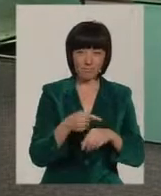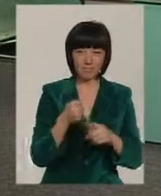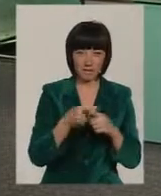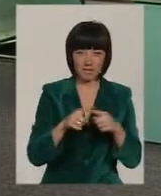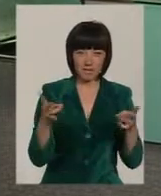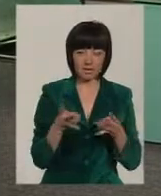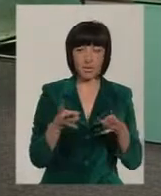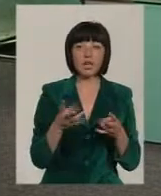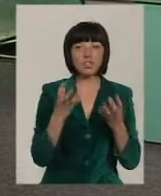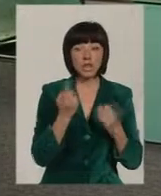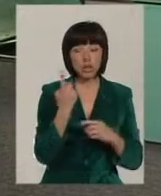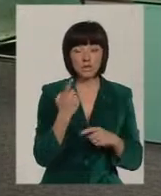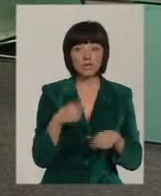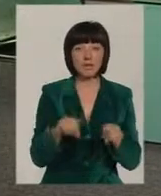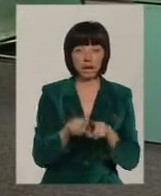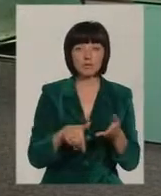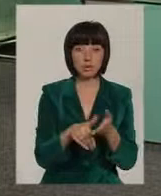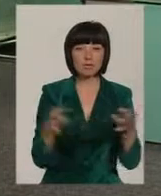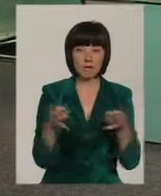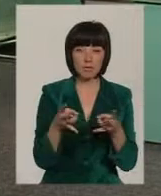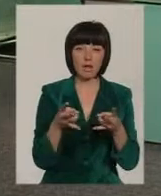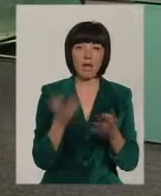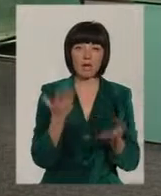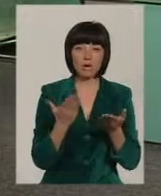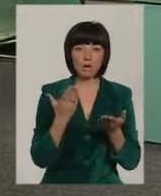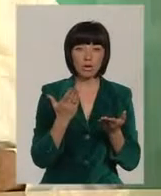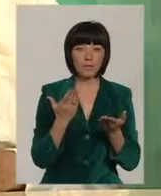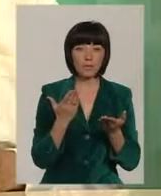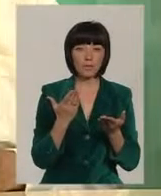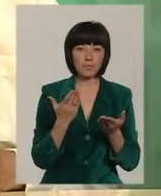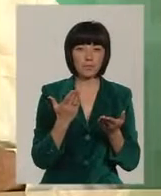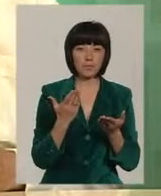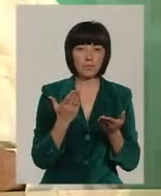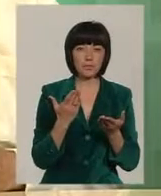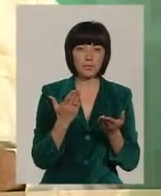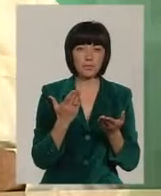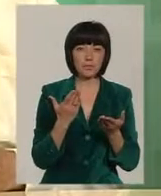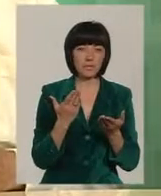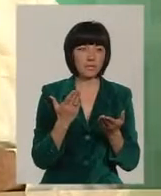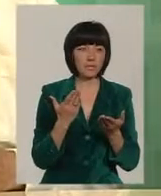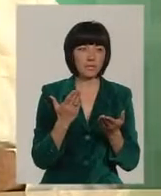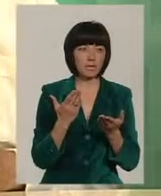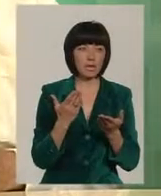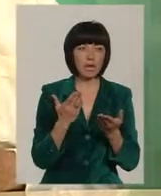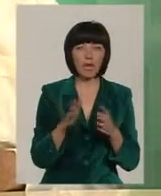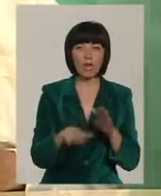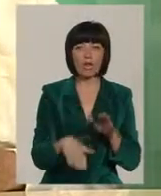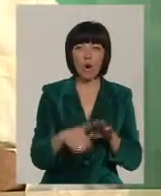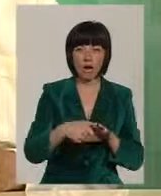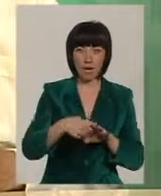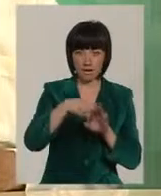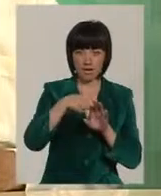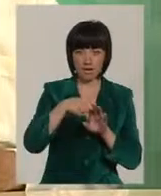такий перевірений спосіб. Це якщо звело ногу, можна потягнути різко за великий палець ноги догори,